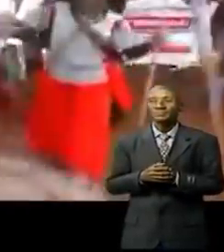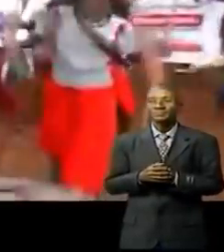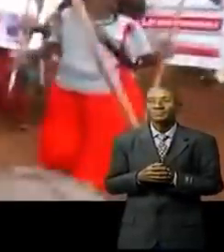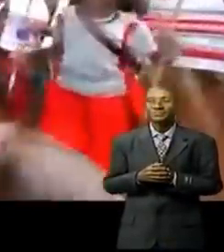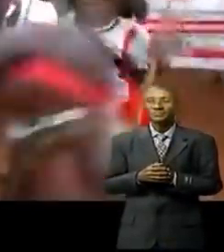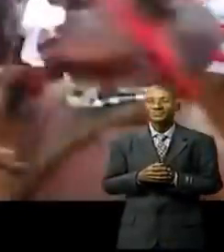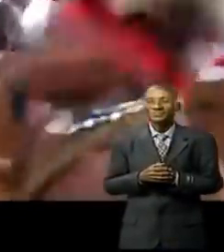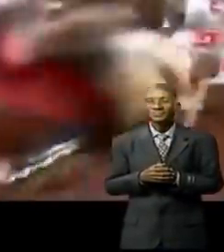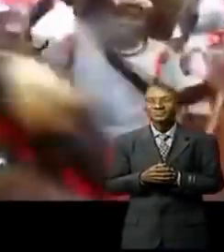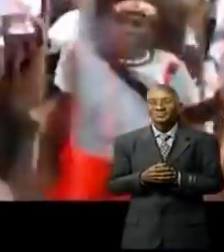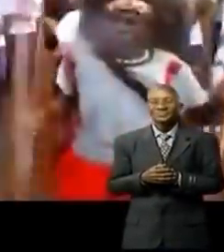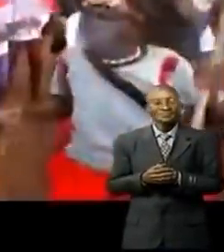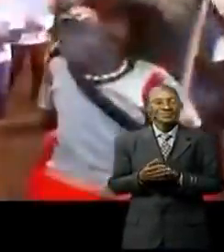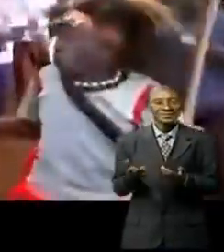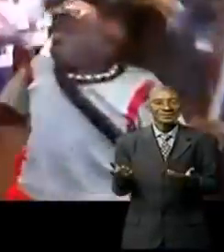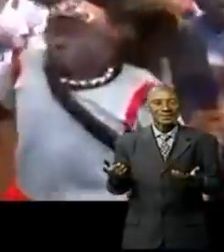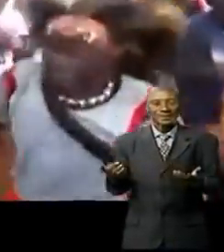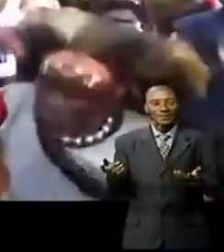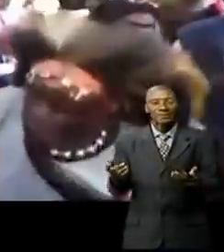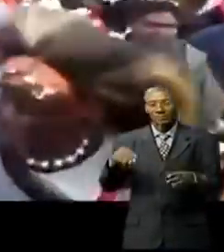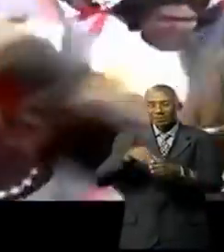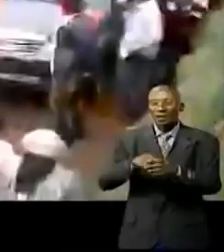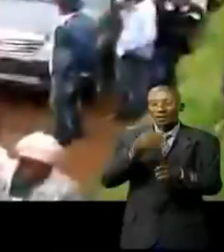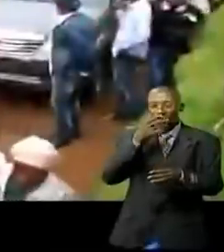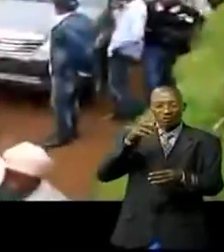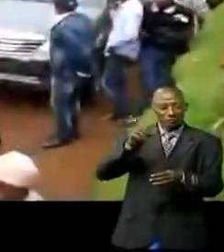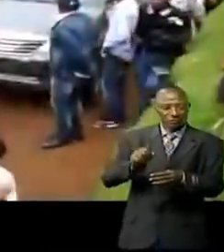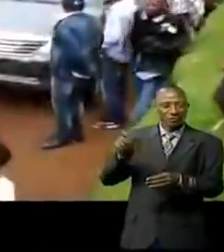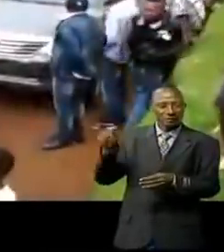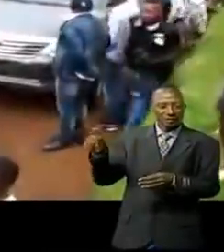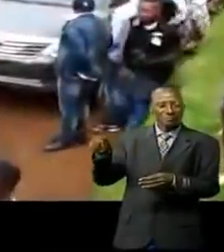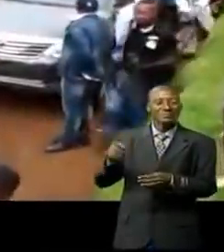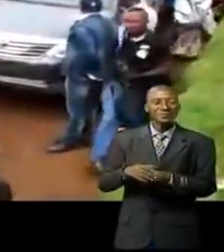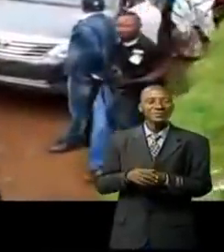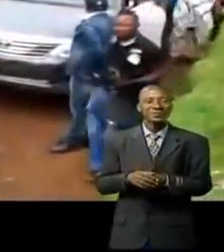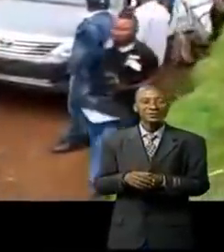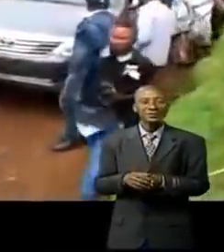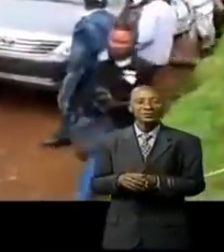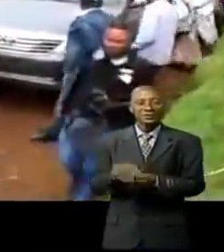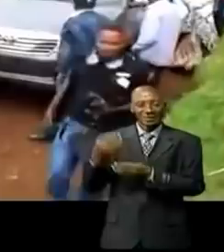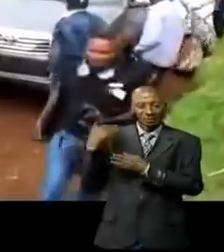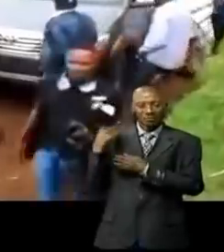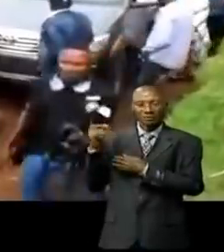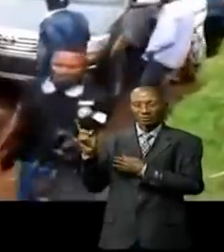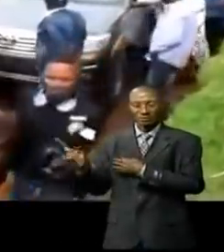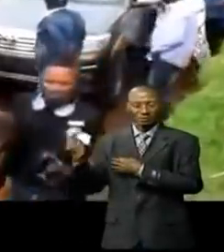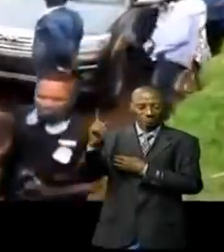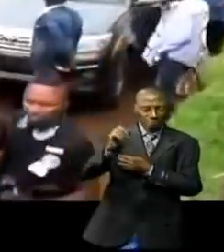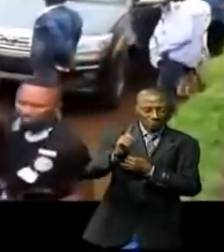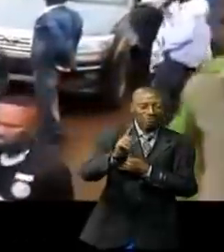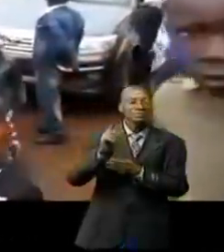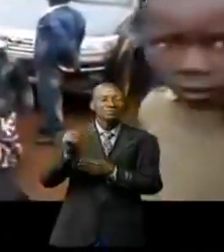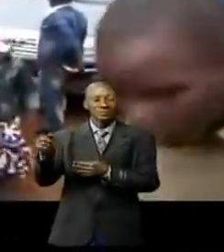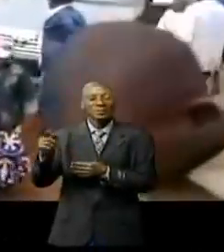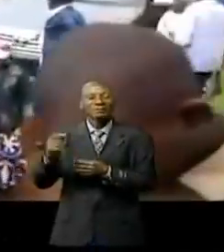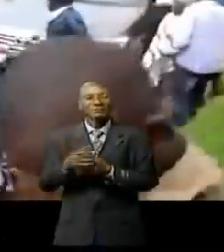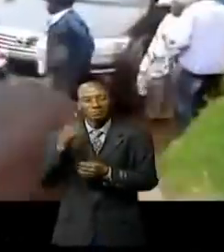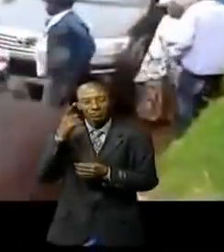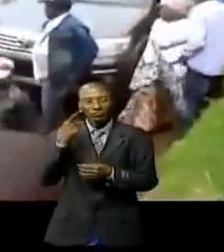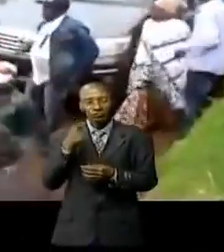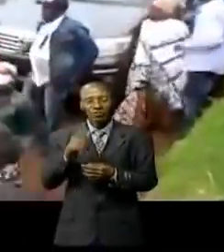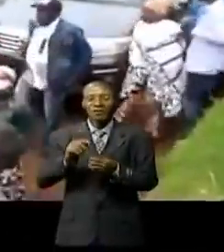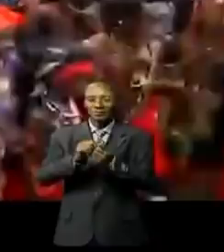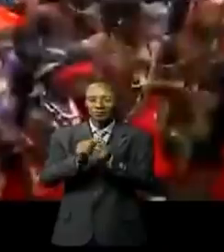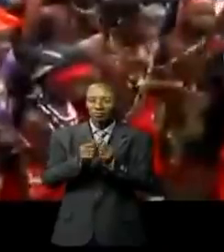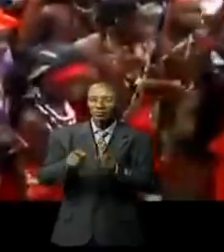aux actions du chef de l'État au Sud Kivu. La vulgarisation du programme de développement des 145 territoires de la